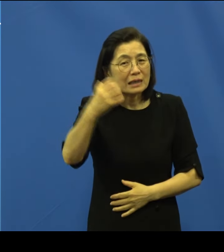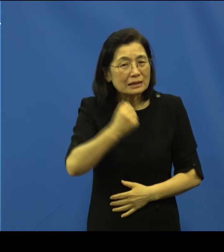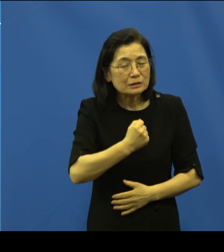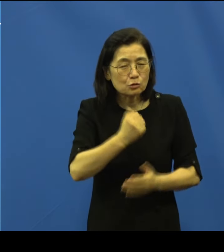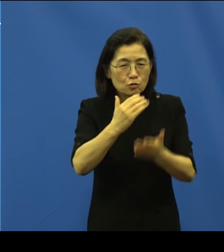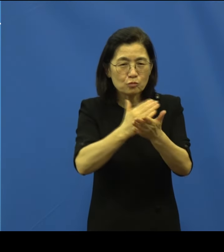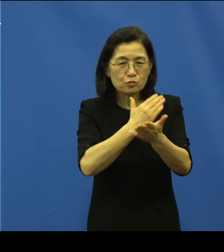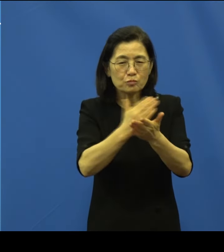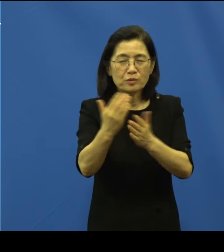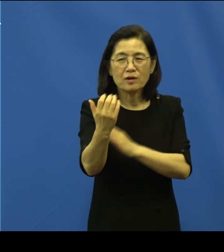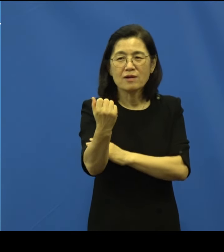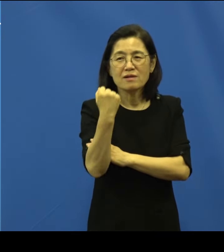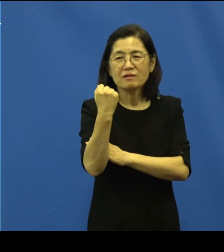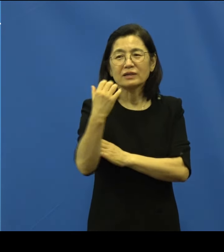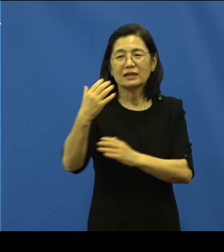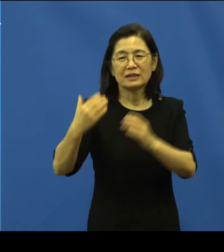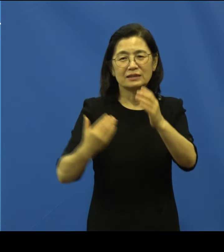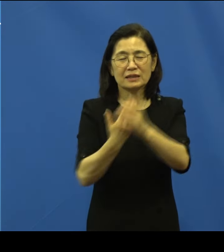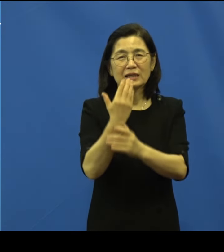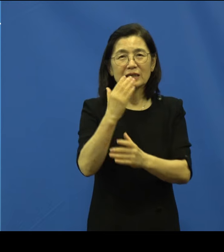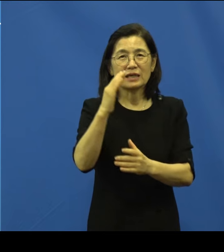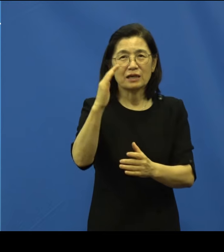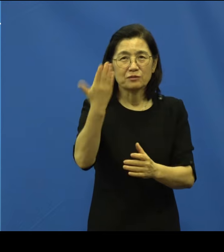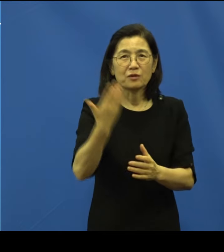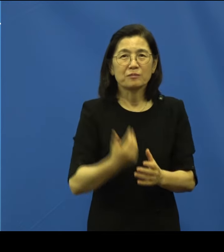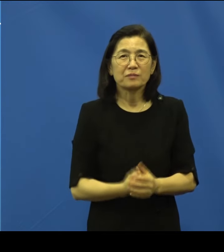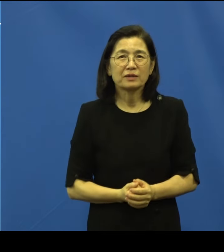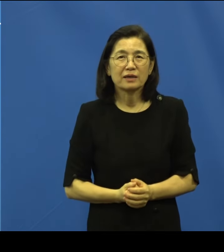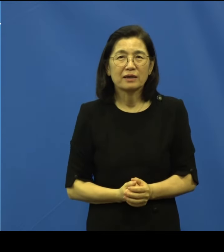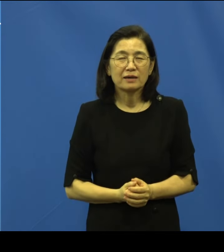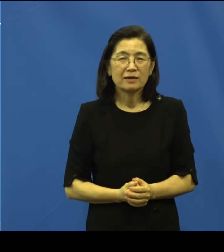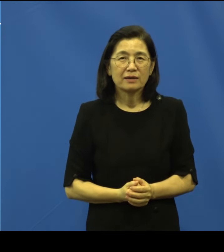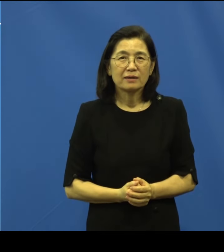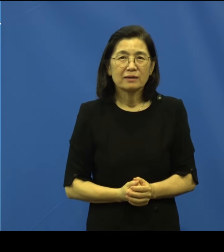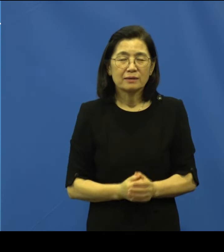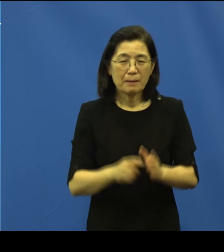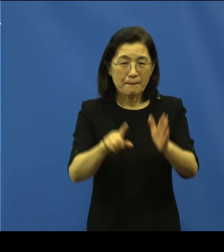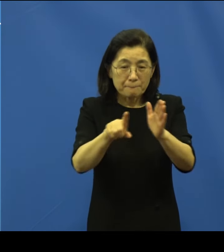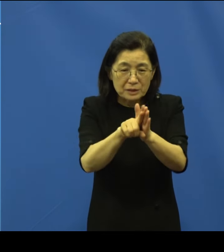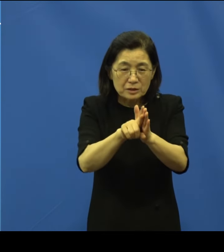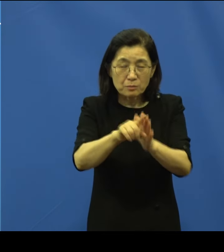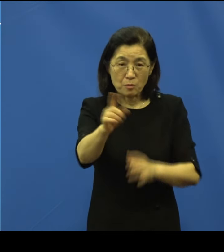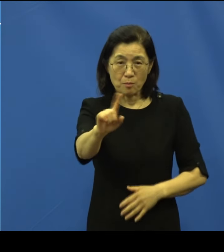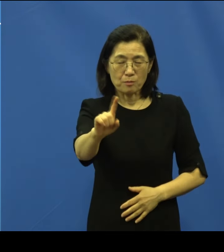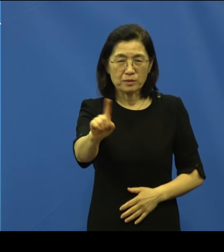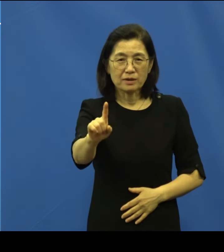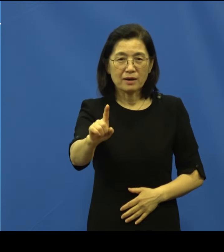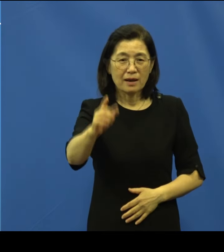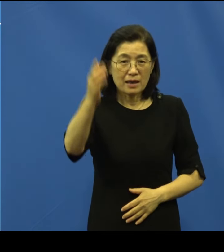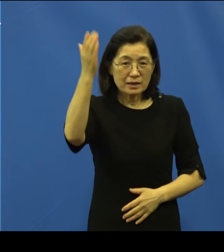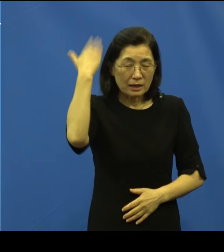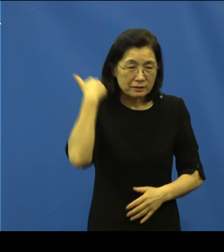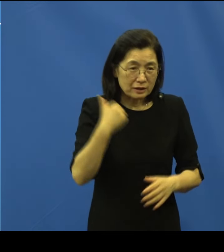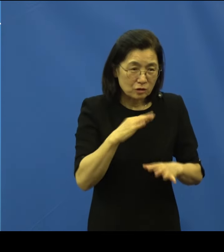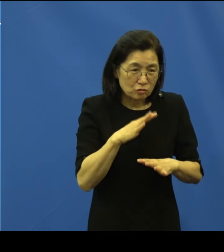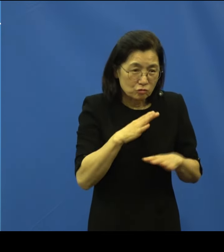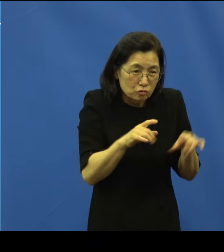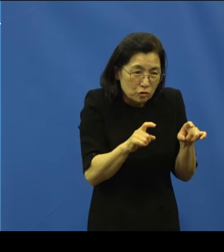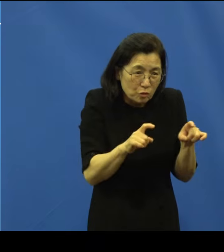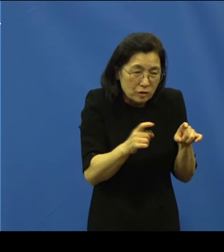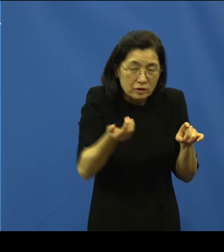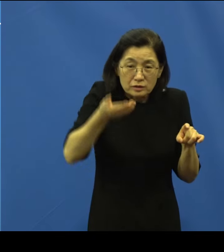거예요. 믿음은 다르게 보는 거잖아요. 이전에는 두려워 떨었는데 이제는 안 떨리는 거예요.